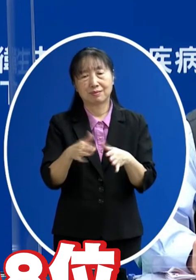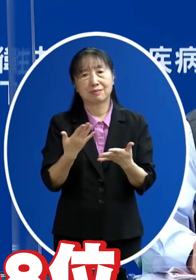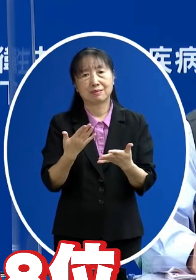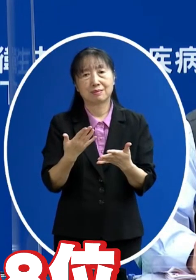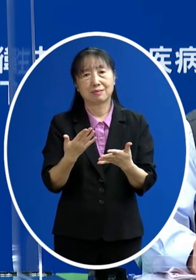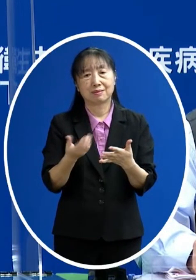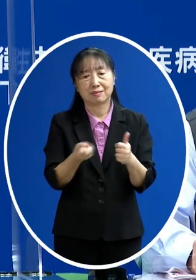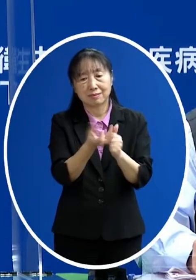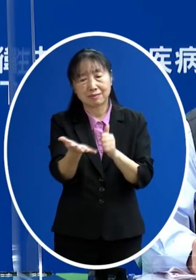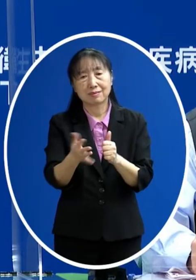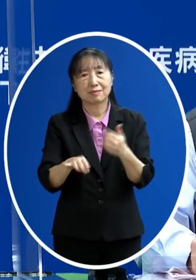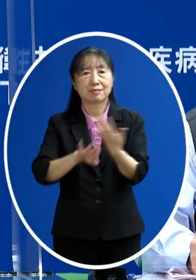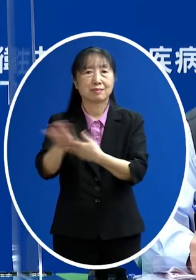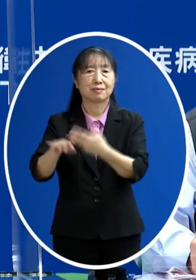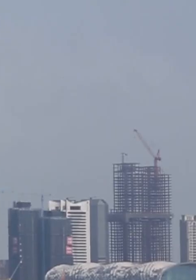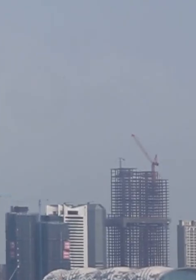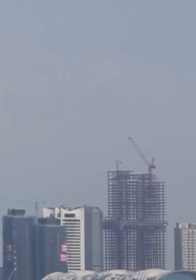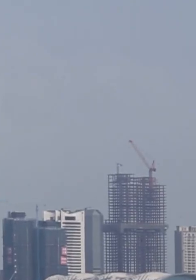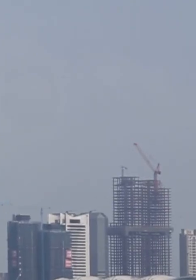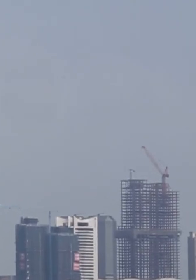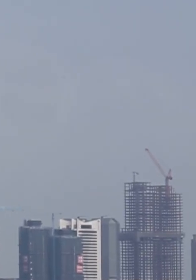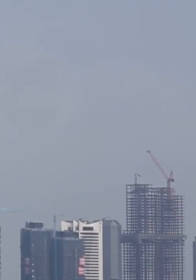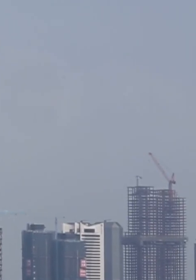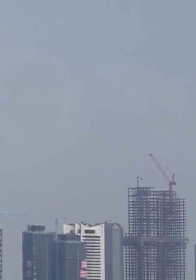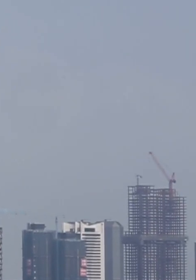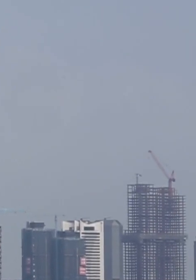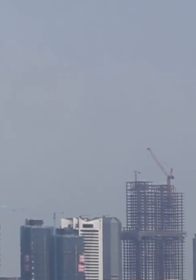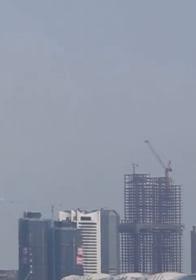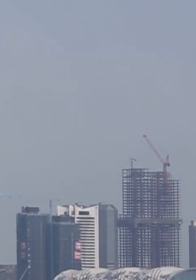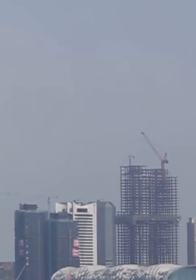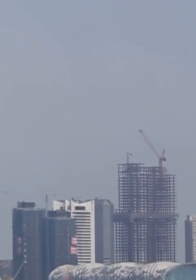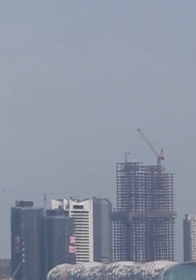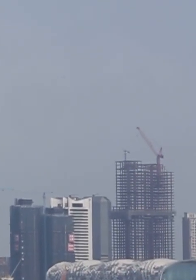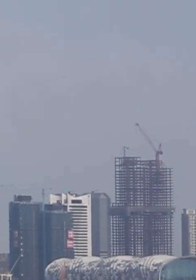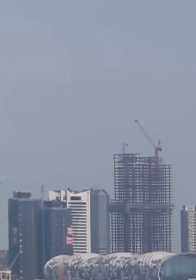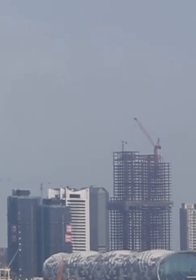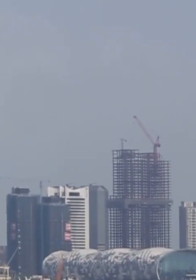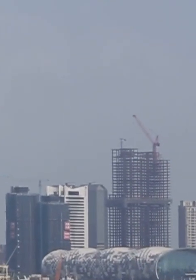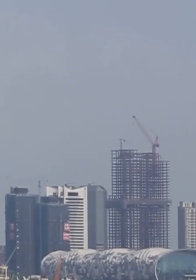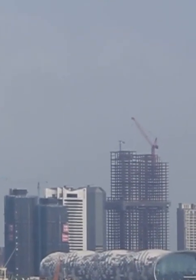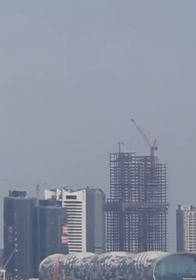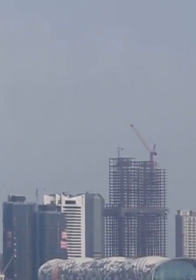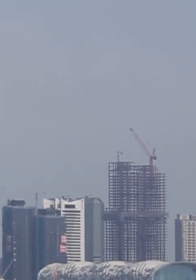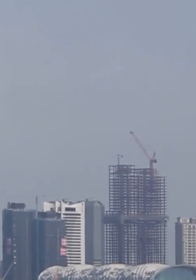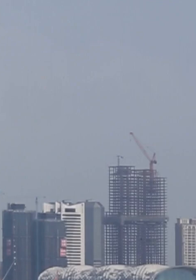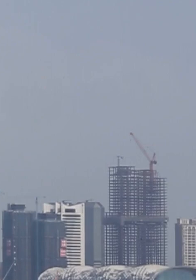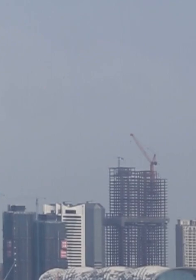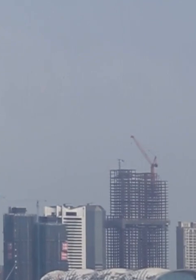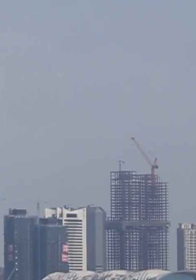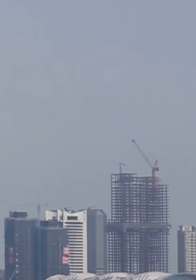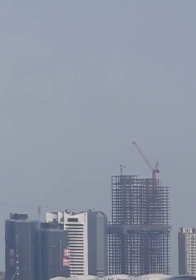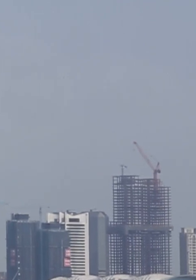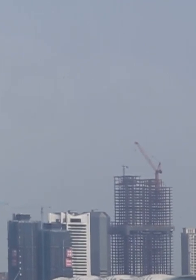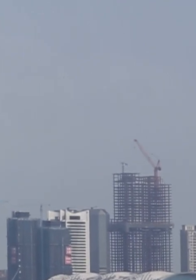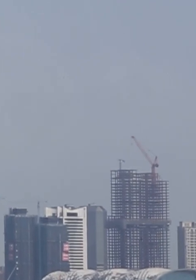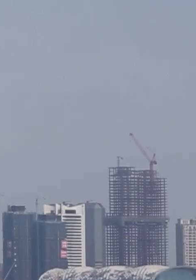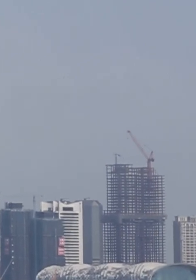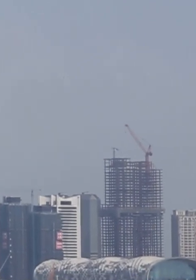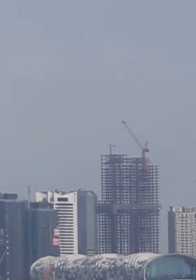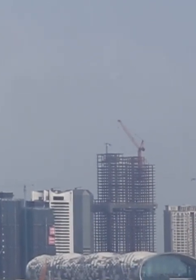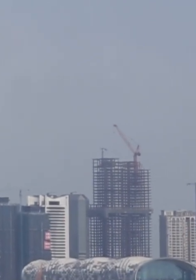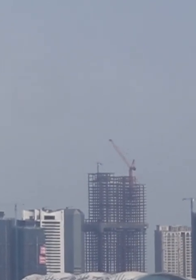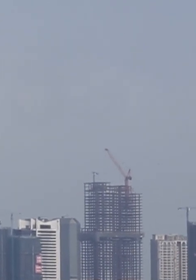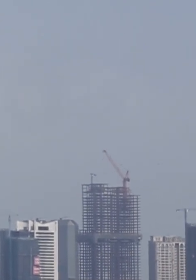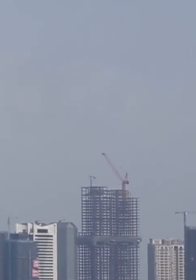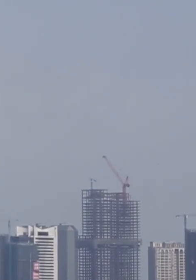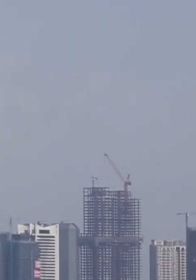8位8位的感染者。 这8位感染者包括在台东带团的导游、高雄港的工作人员等身份，连同最先